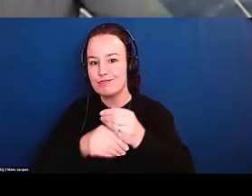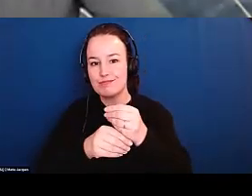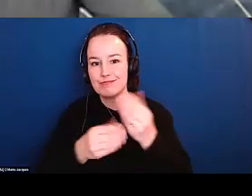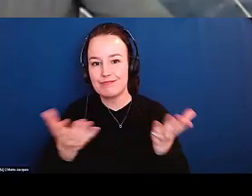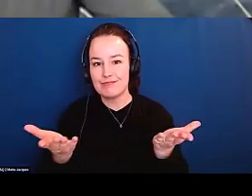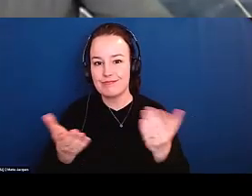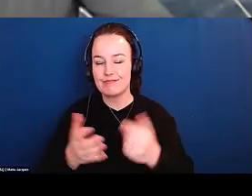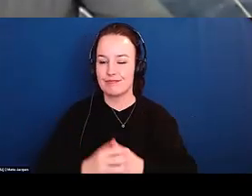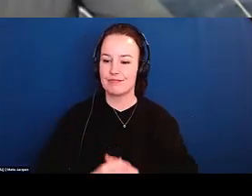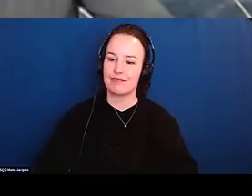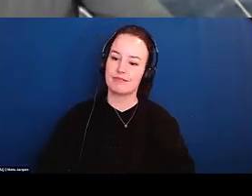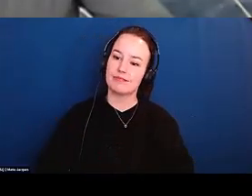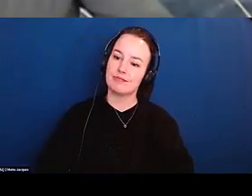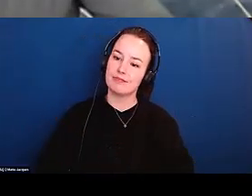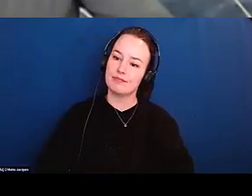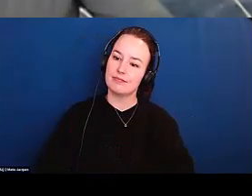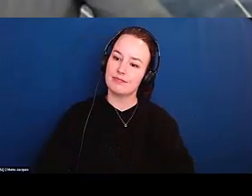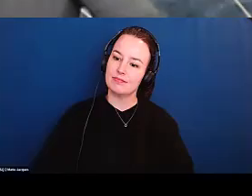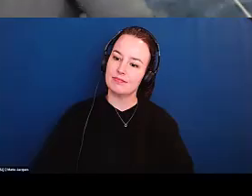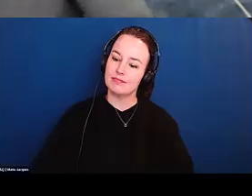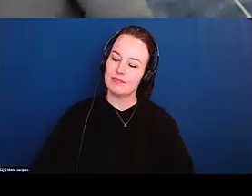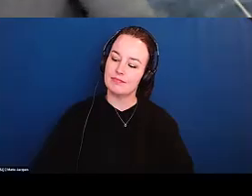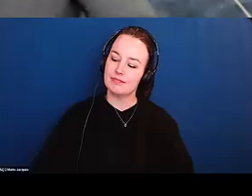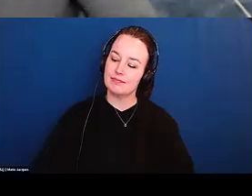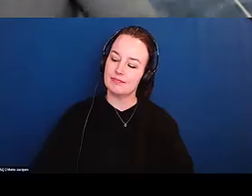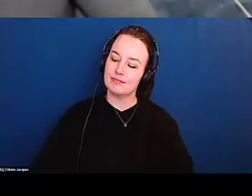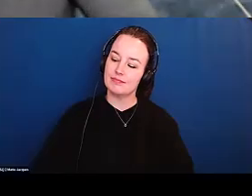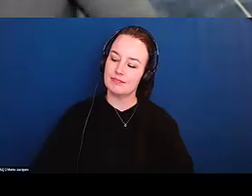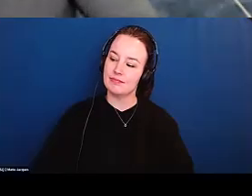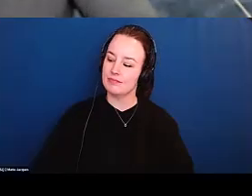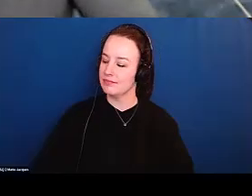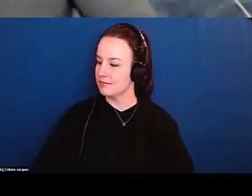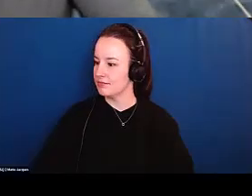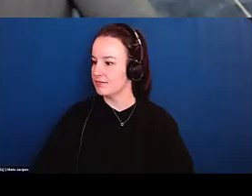partager, s'il vous plaît?